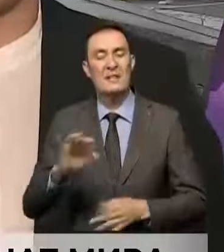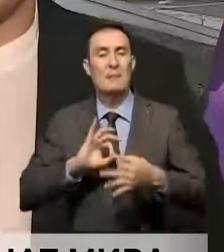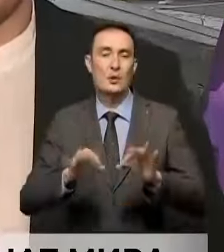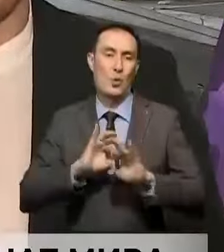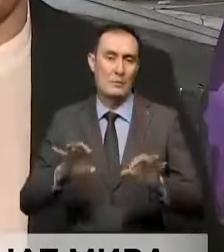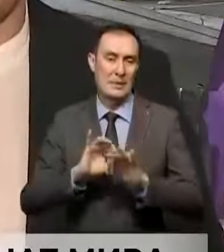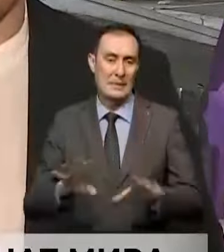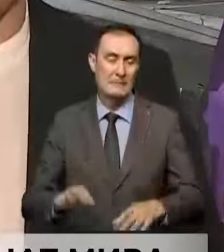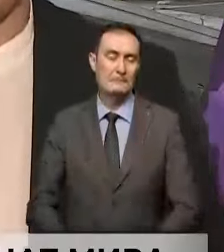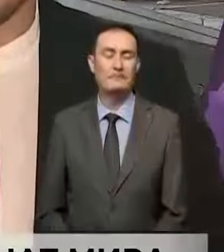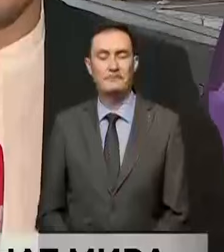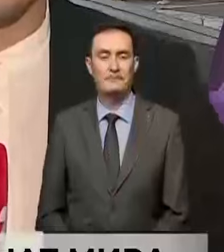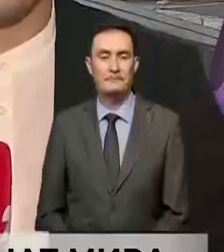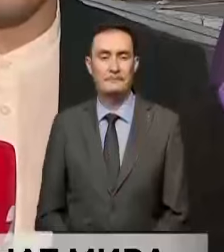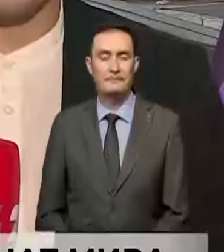от вас подробности.